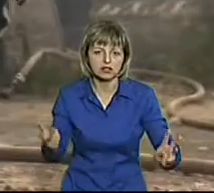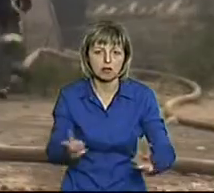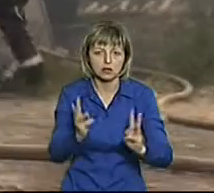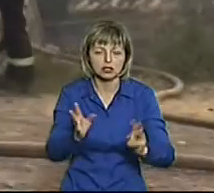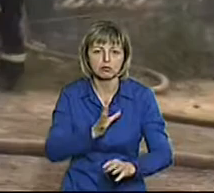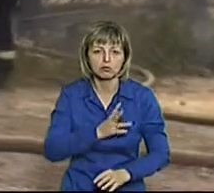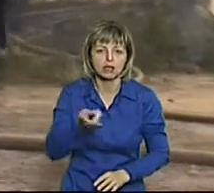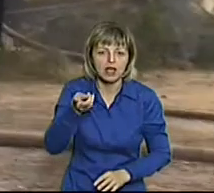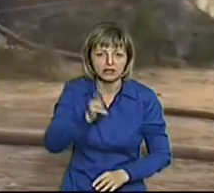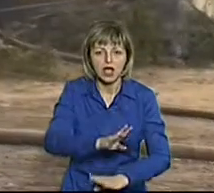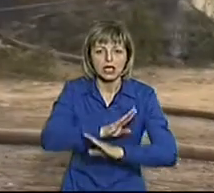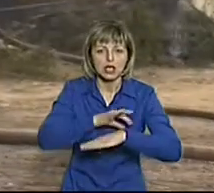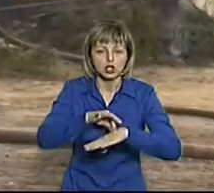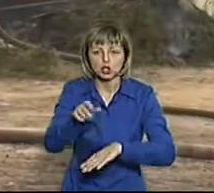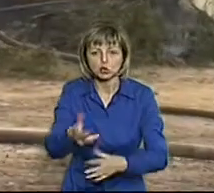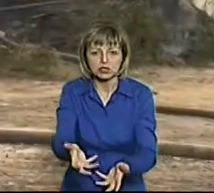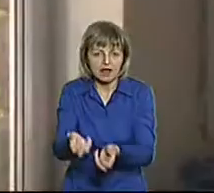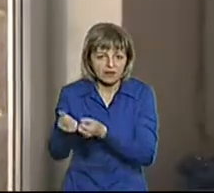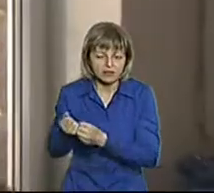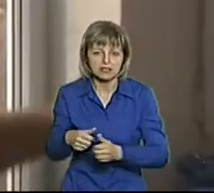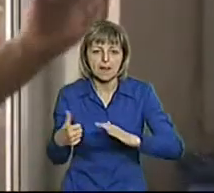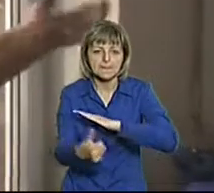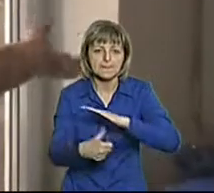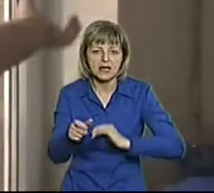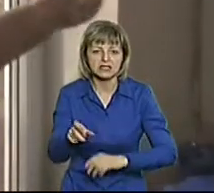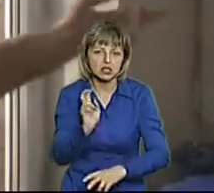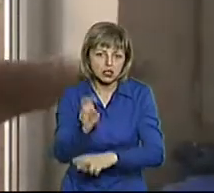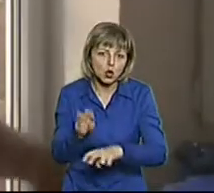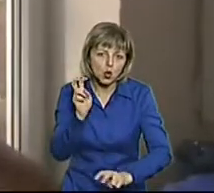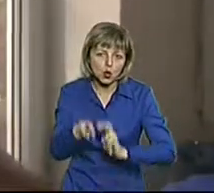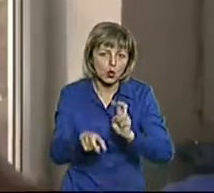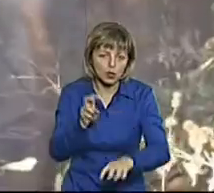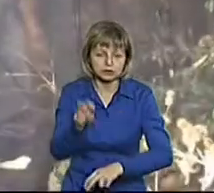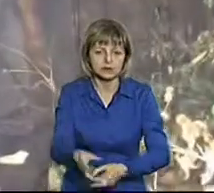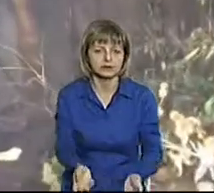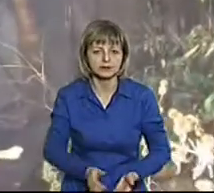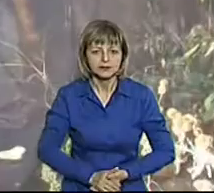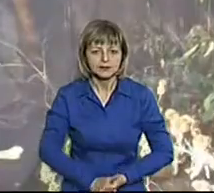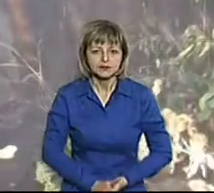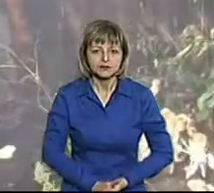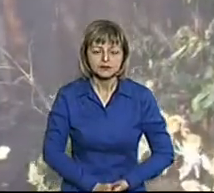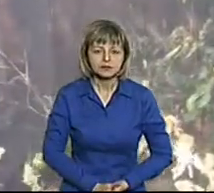вже було два трупи з цієї хати виняли. Без хатки там ходять, це ж трупи і знаходили без хатків там.